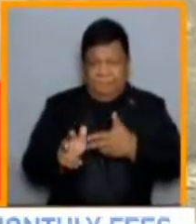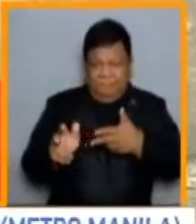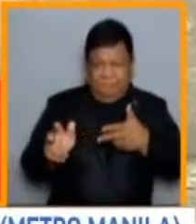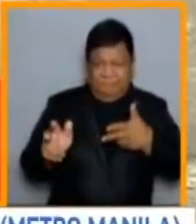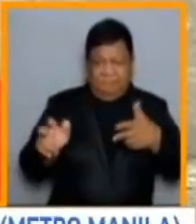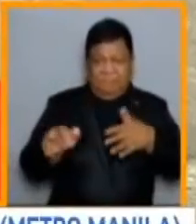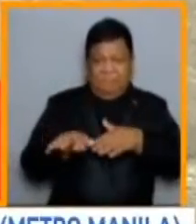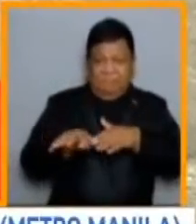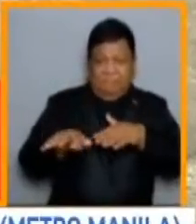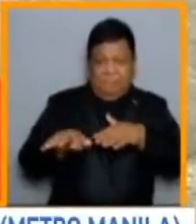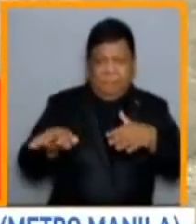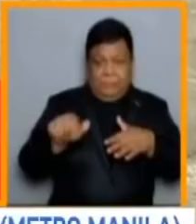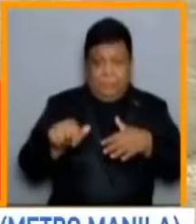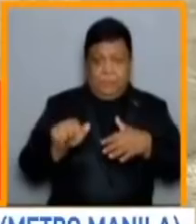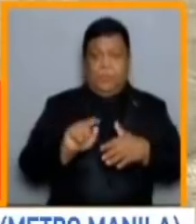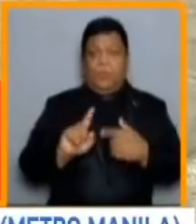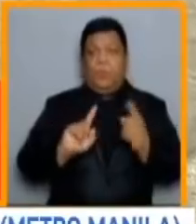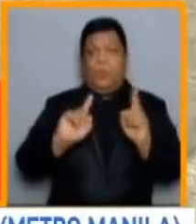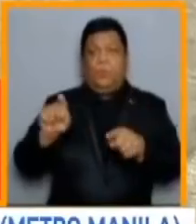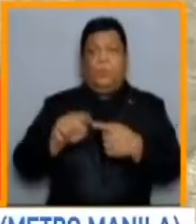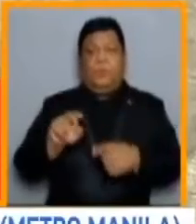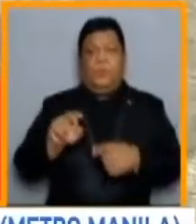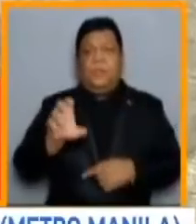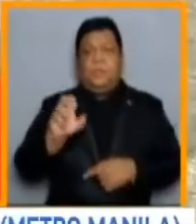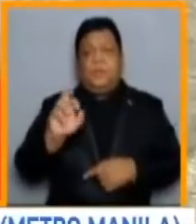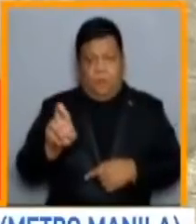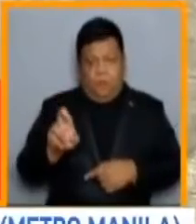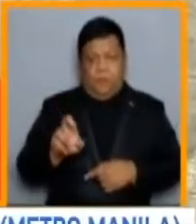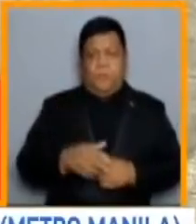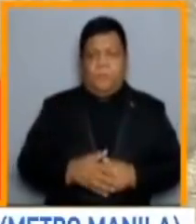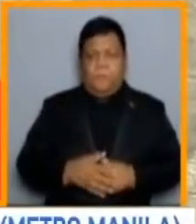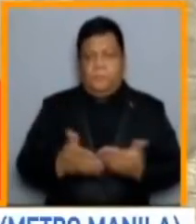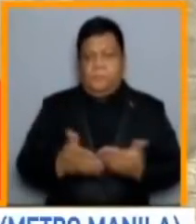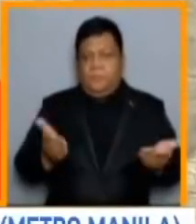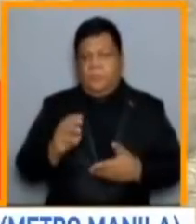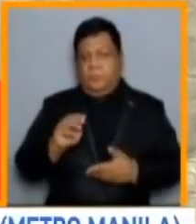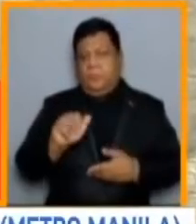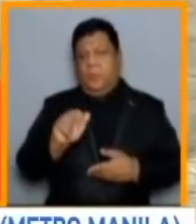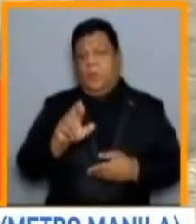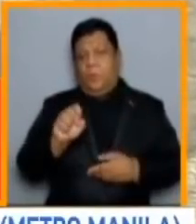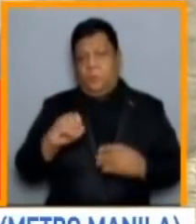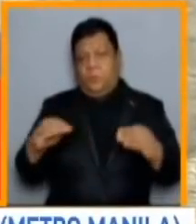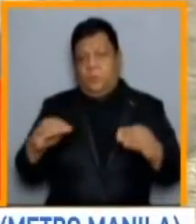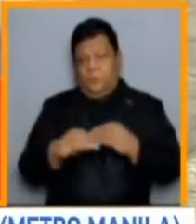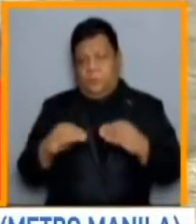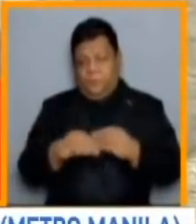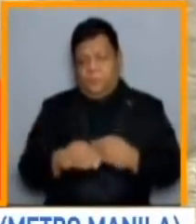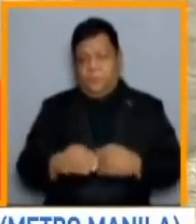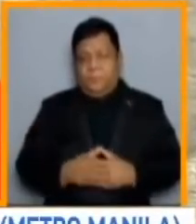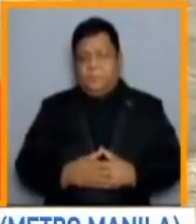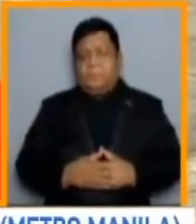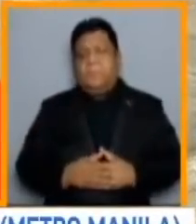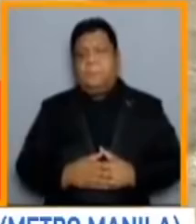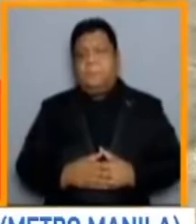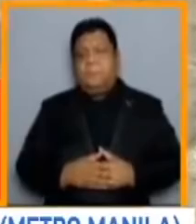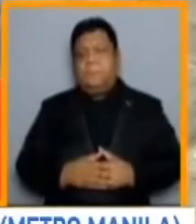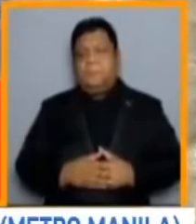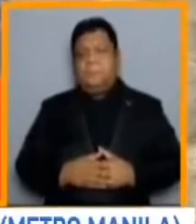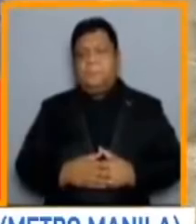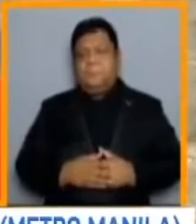ng Metro Manila sa kabaan ng Marcos Highway westbound lane. At may mga ilan din tayo talaga na kasabay ng